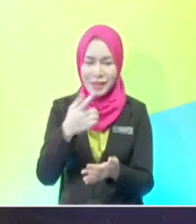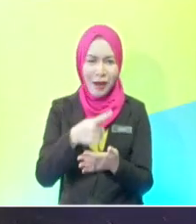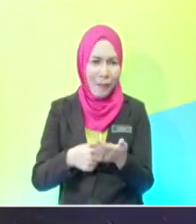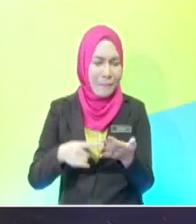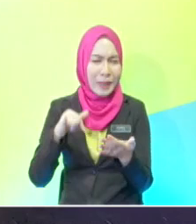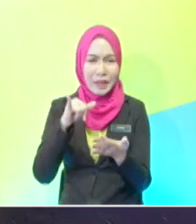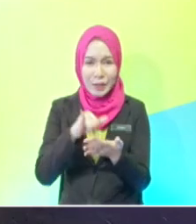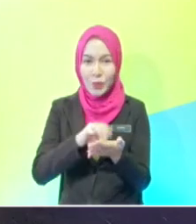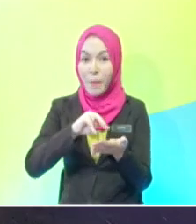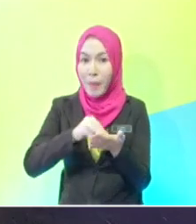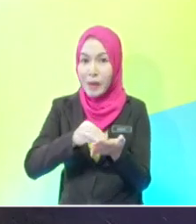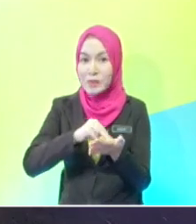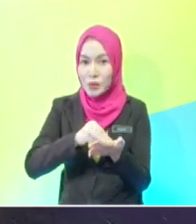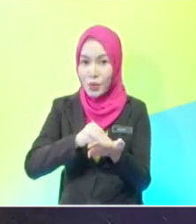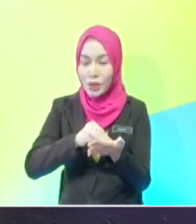Oke